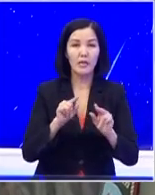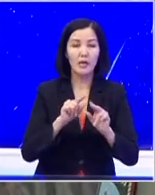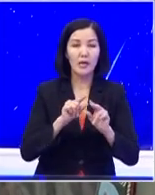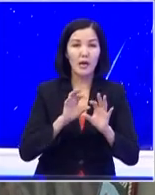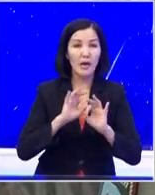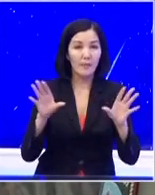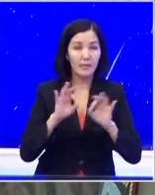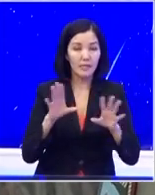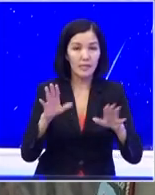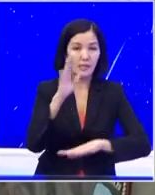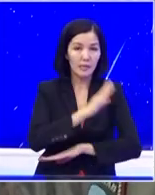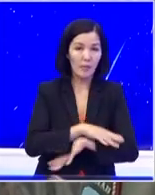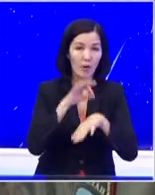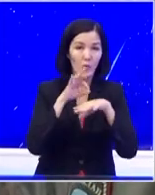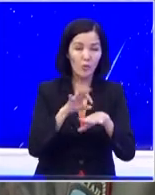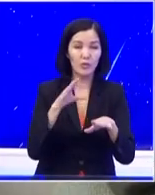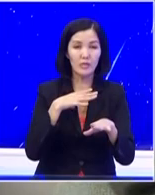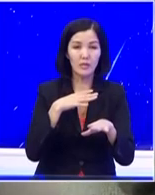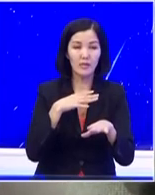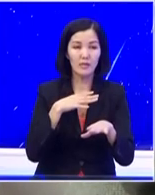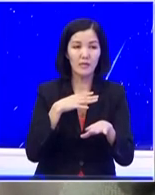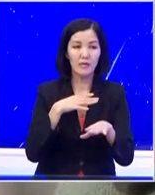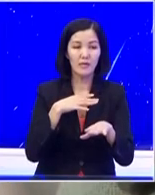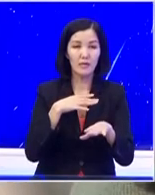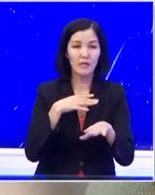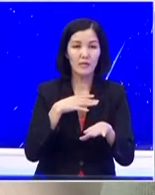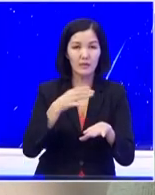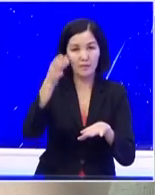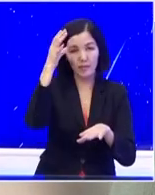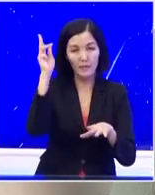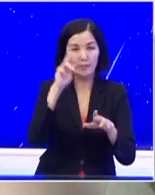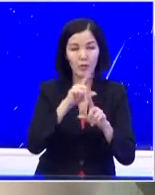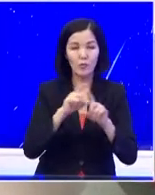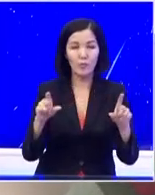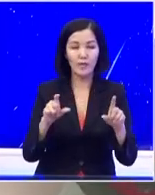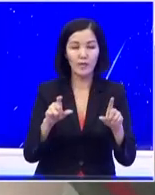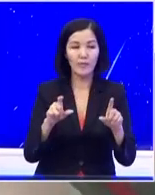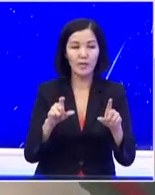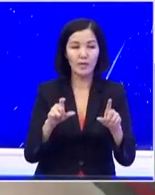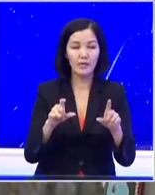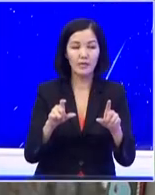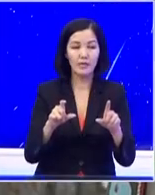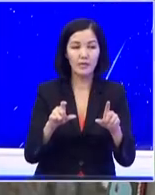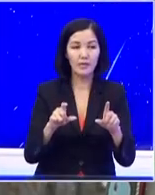өткіздік. Жалпы осы білім беру мекемелерінде